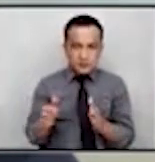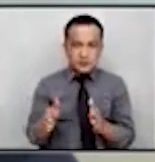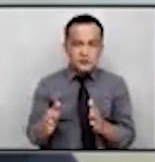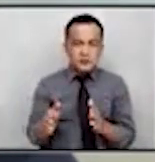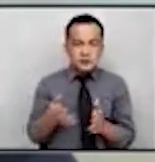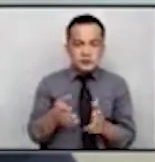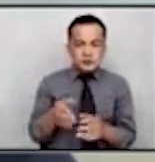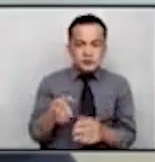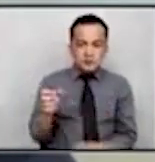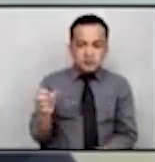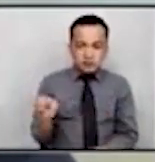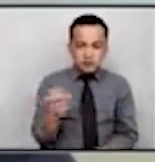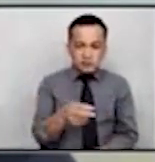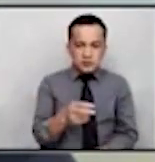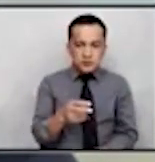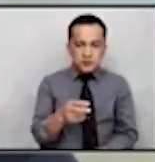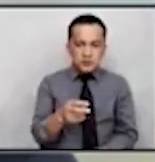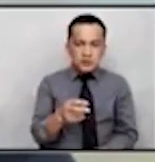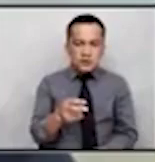smoothly nating